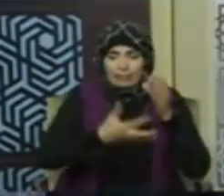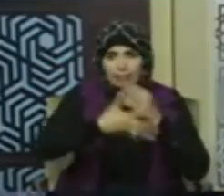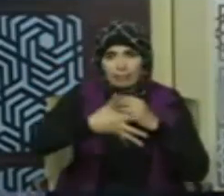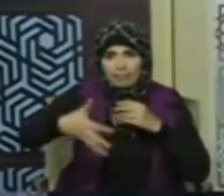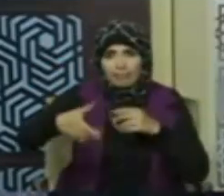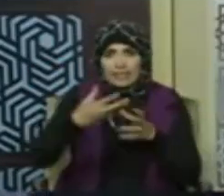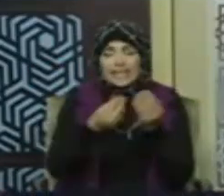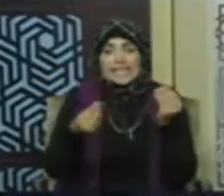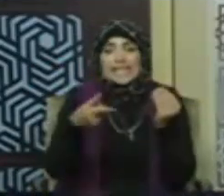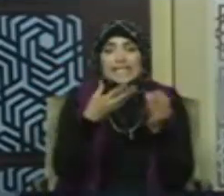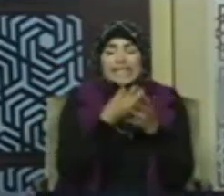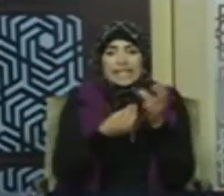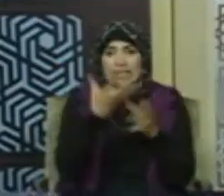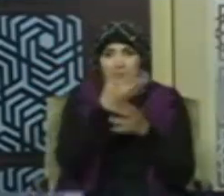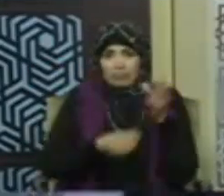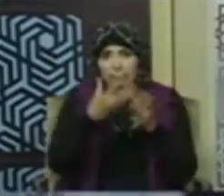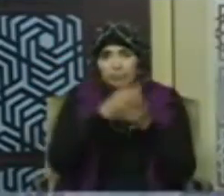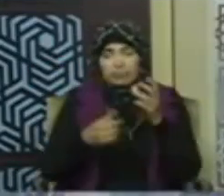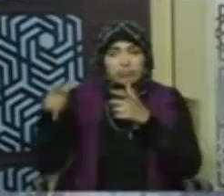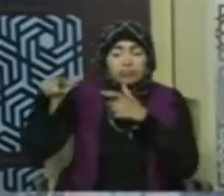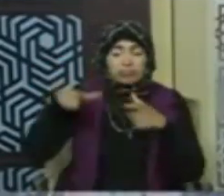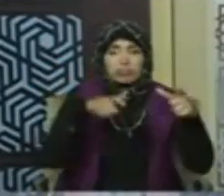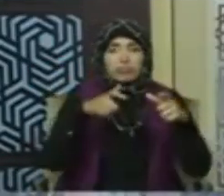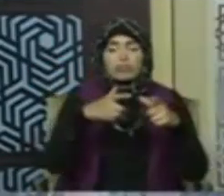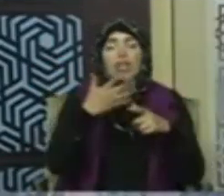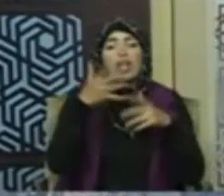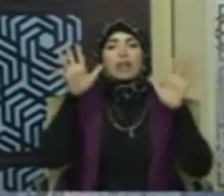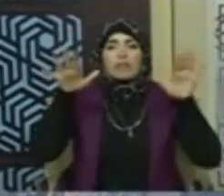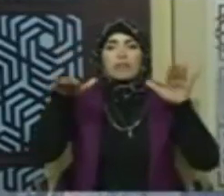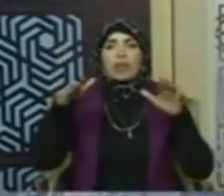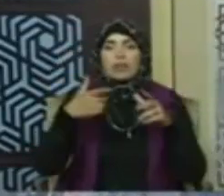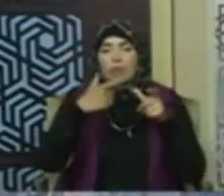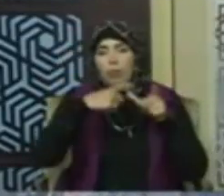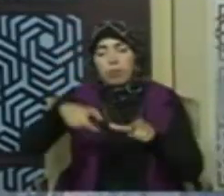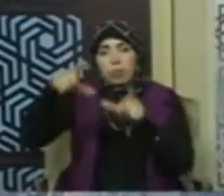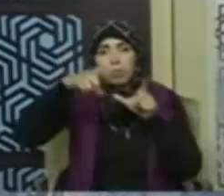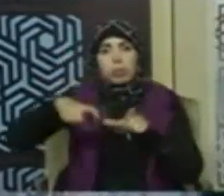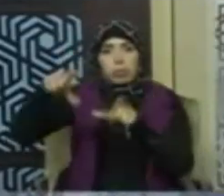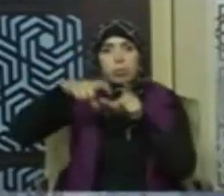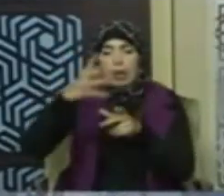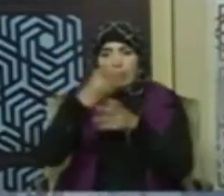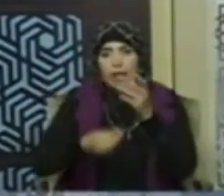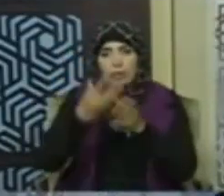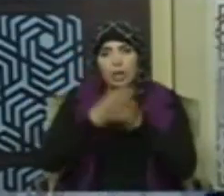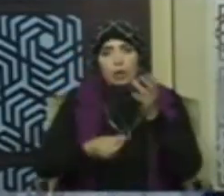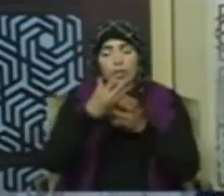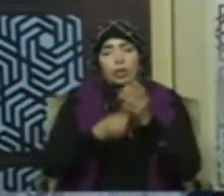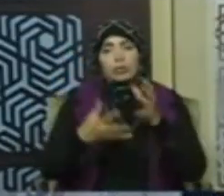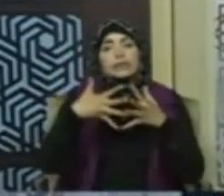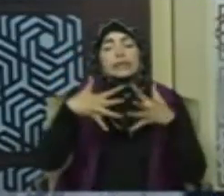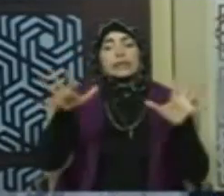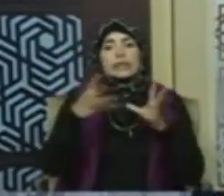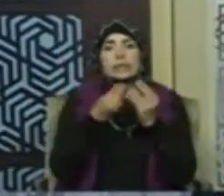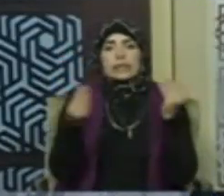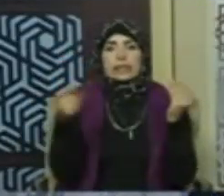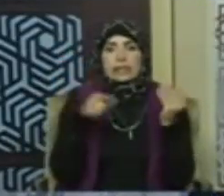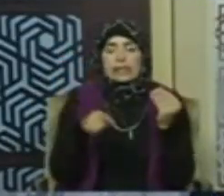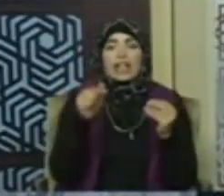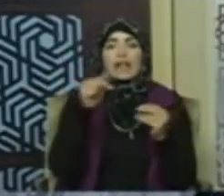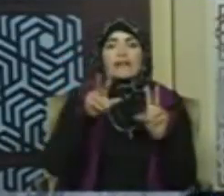بغاس الطير تلد بالعشرات والمئات، بغاس الطير بالواقع المشاهد في عالم